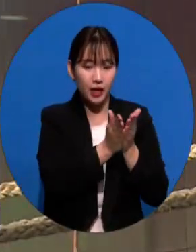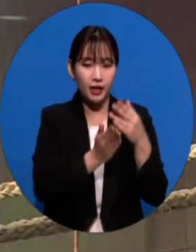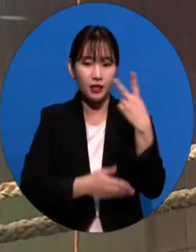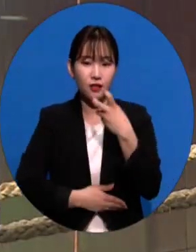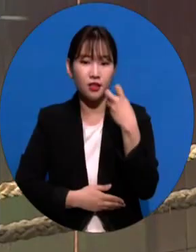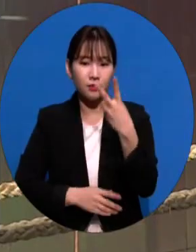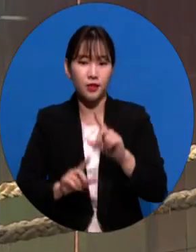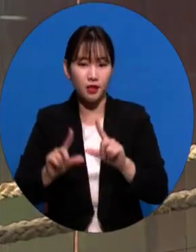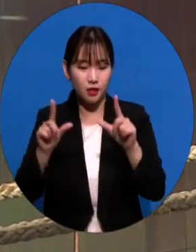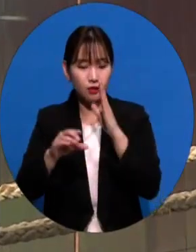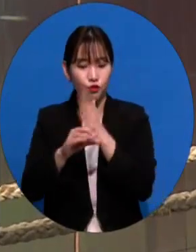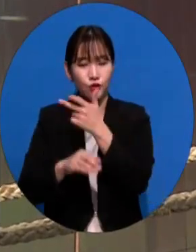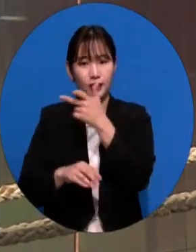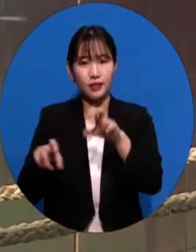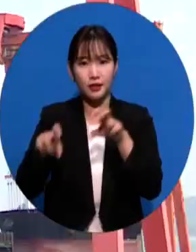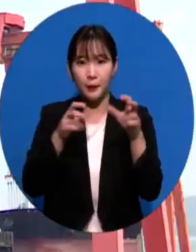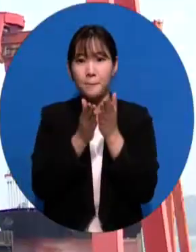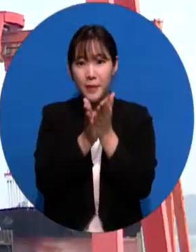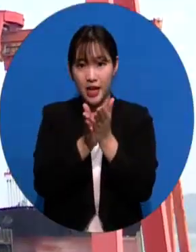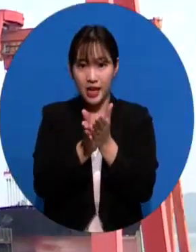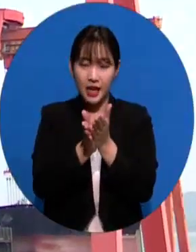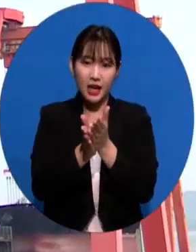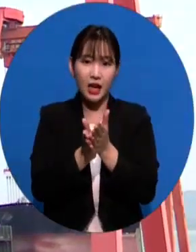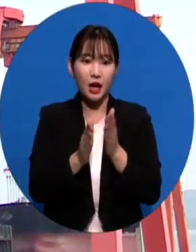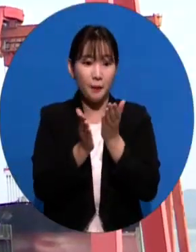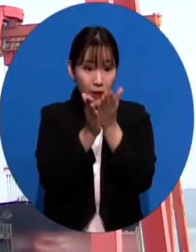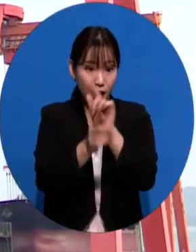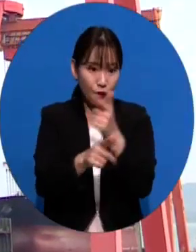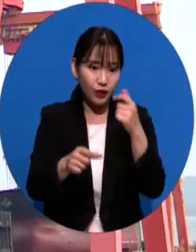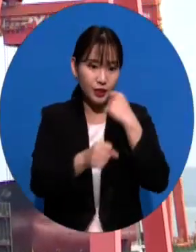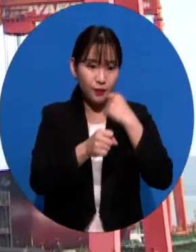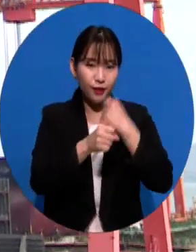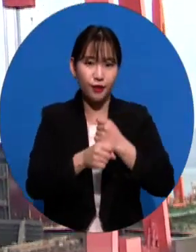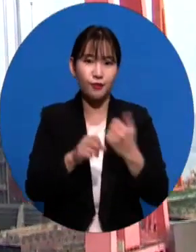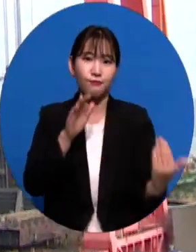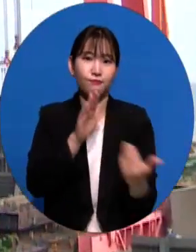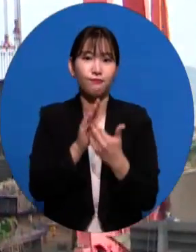2022년 중형급 컨테이너선으로 선종 다변화를 이끌어내고 있습니다.